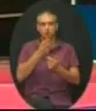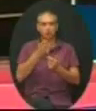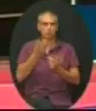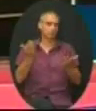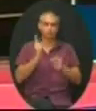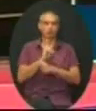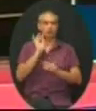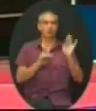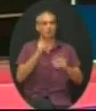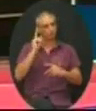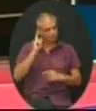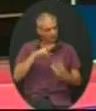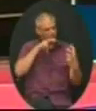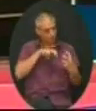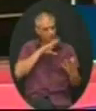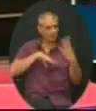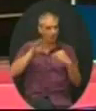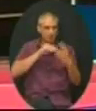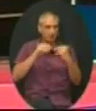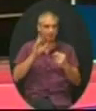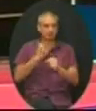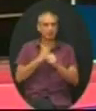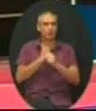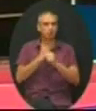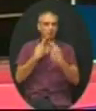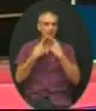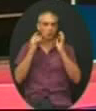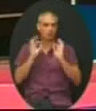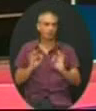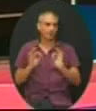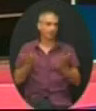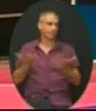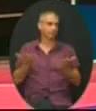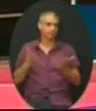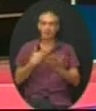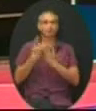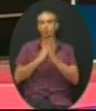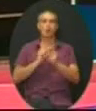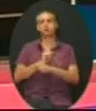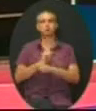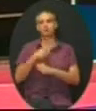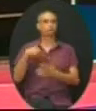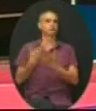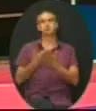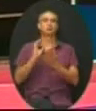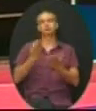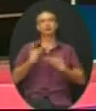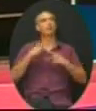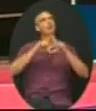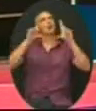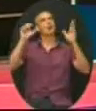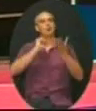מתנגדו. צריכים לשבת על זה, צריכים לנהל איזשהו דיון אמיתי בהצעות חוק. לא סתם מביאים הצעות חוק שקבל עמוד